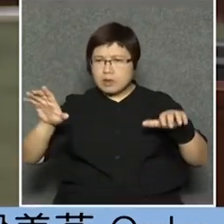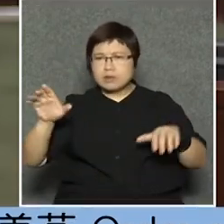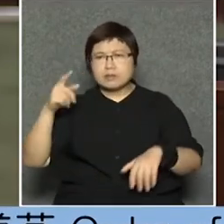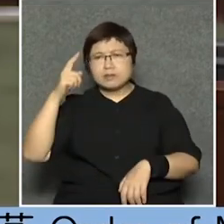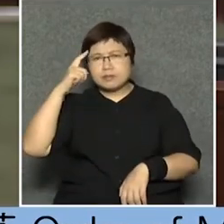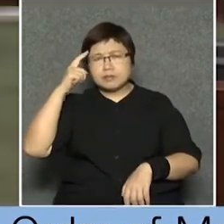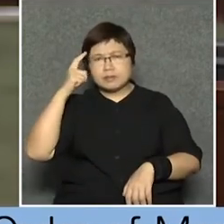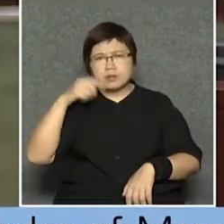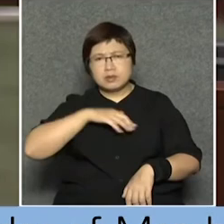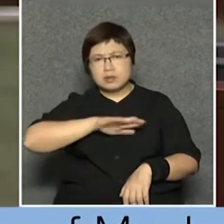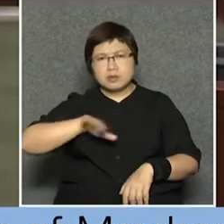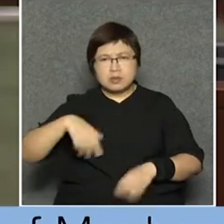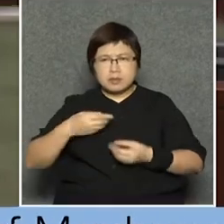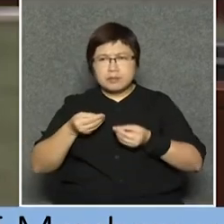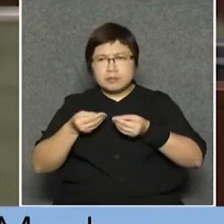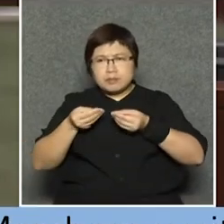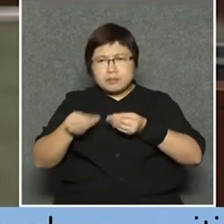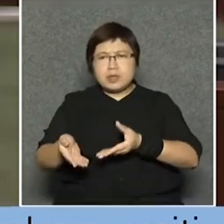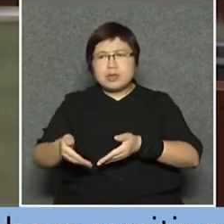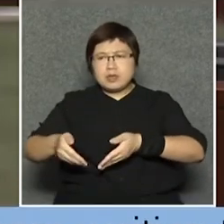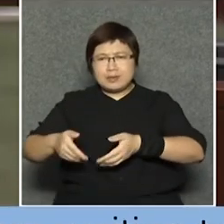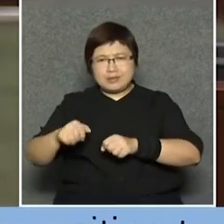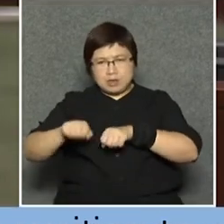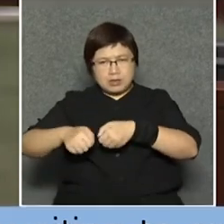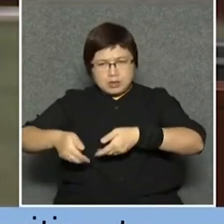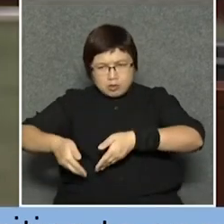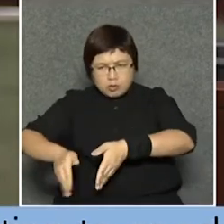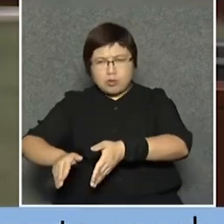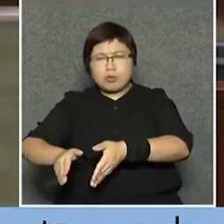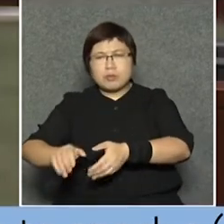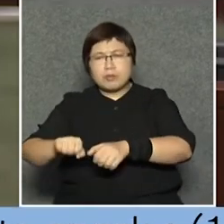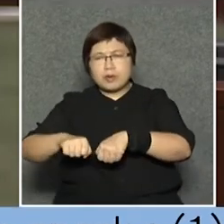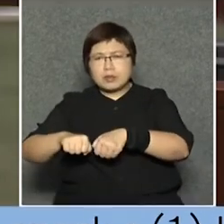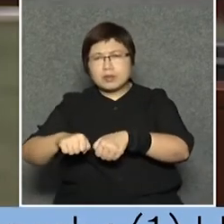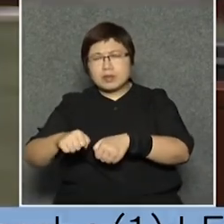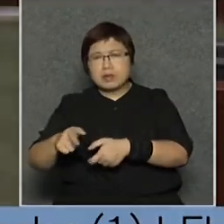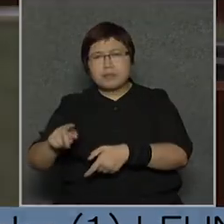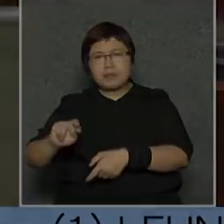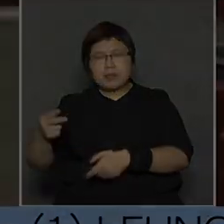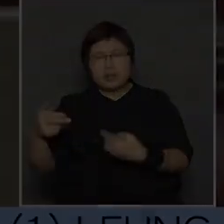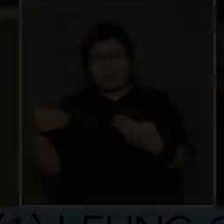我們是要給一些路給單車使用者，要令到它成為交通工具。